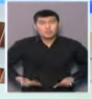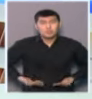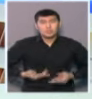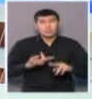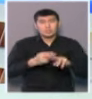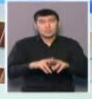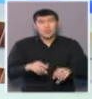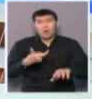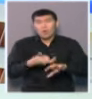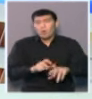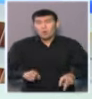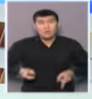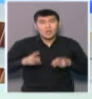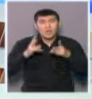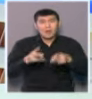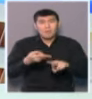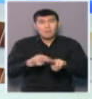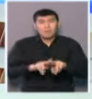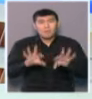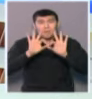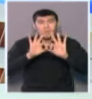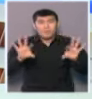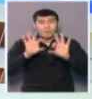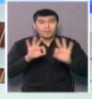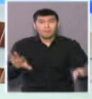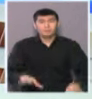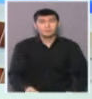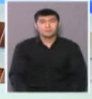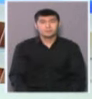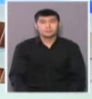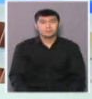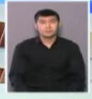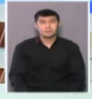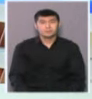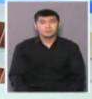перрона аса қауіпті болып тұр. Толығырақ тақырыпты Жандос Темірғали сабақтайды.